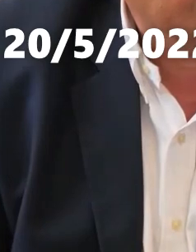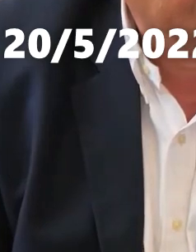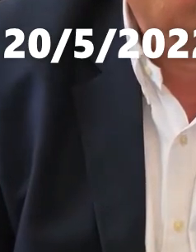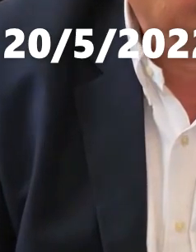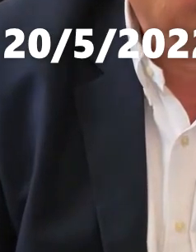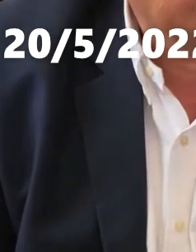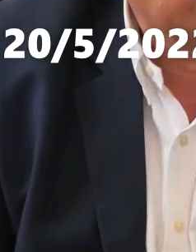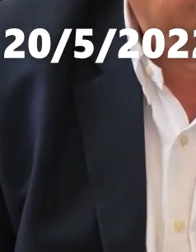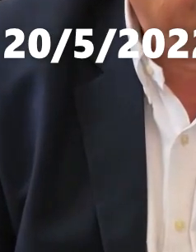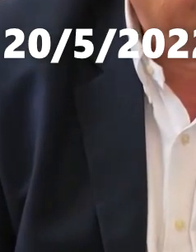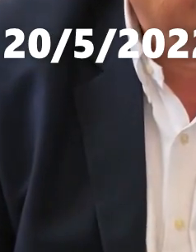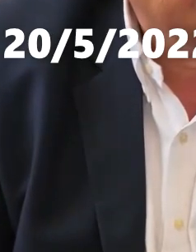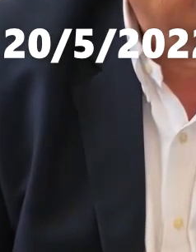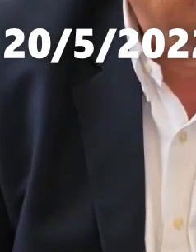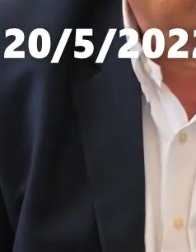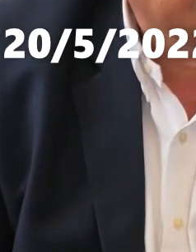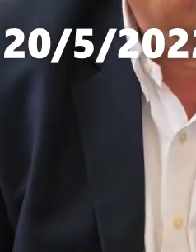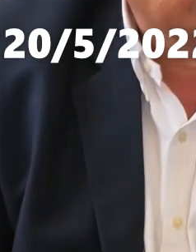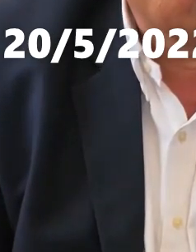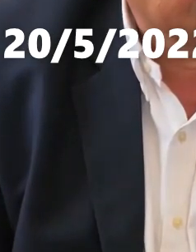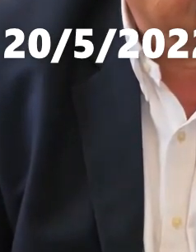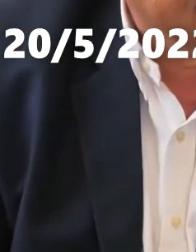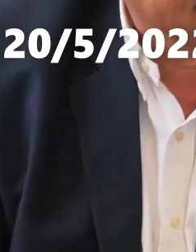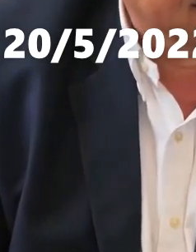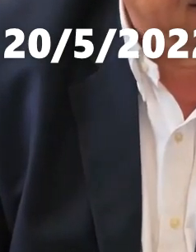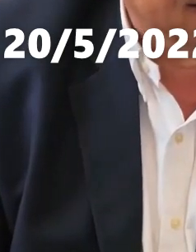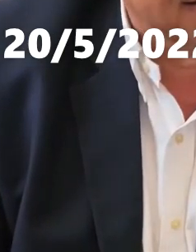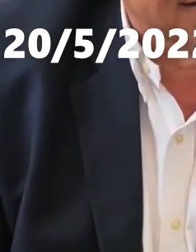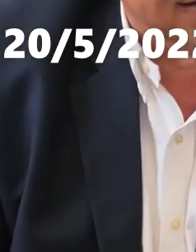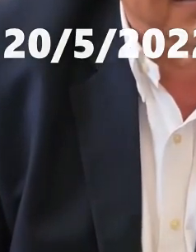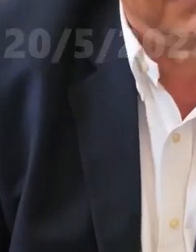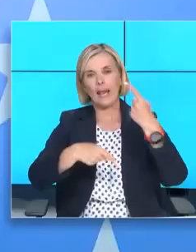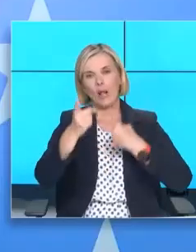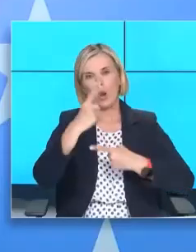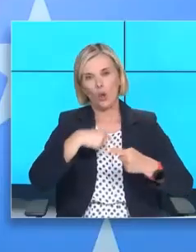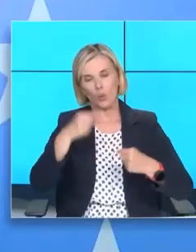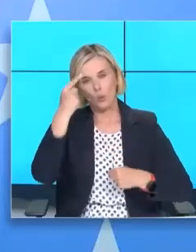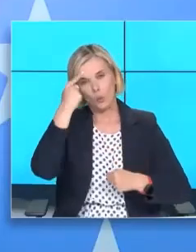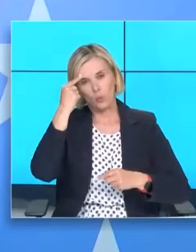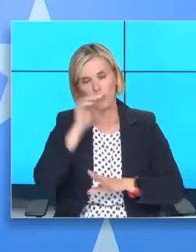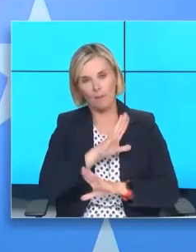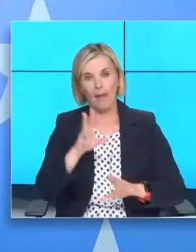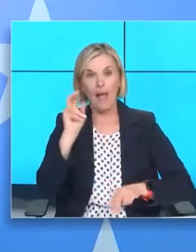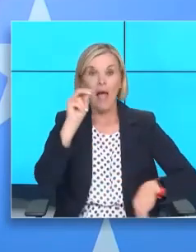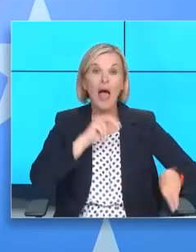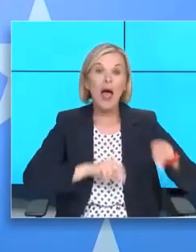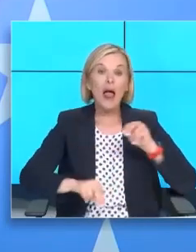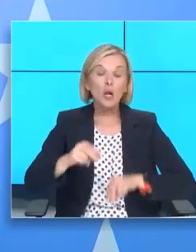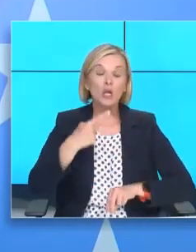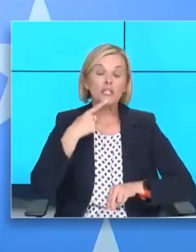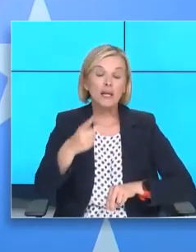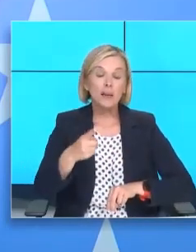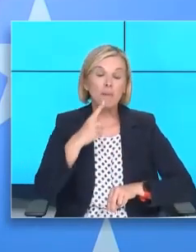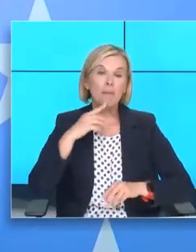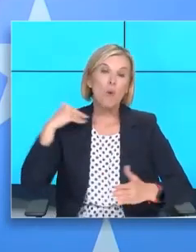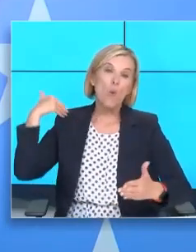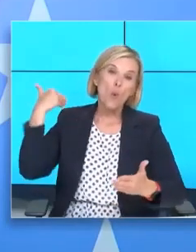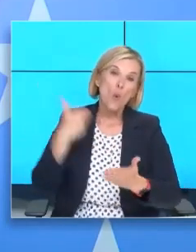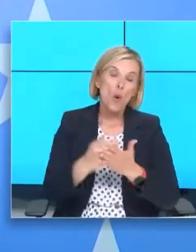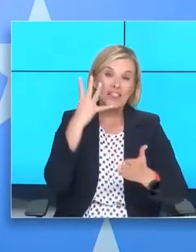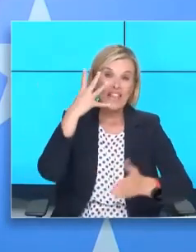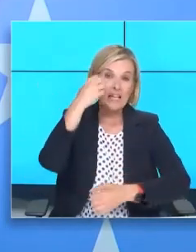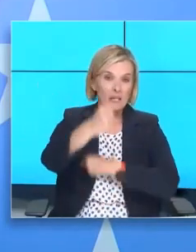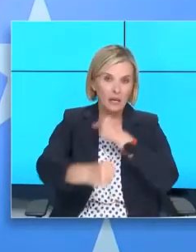της τετραετίας για την αποτελεσματικότητα του κυβερνητικού της έργου. Εκλογές θα γίνουν στο τέλος της τετραετίας, όπως